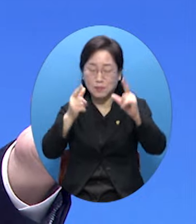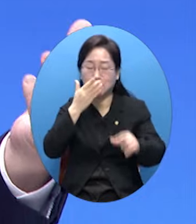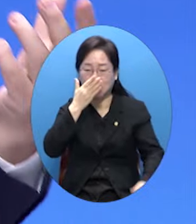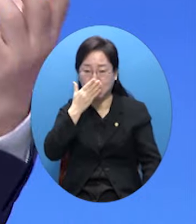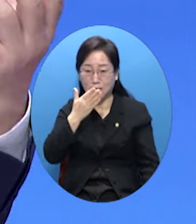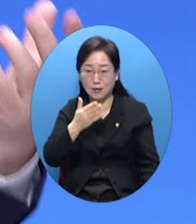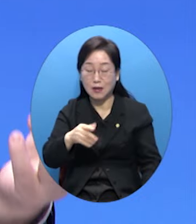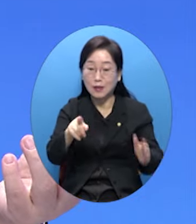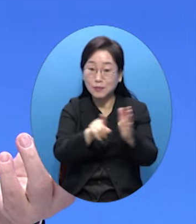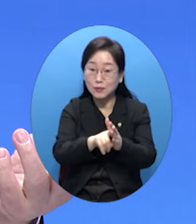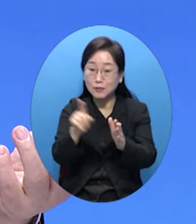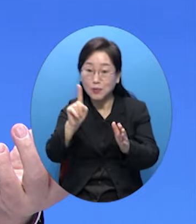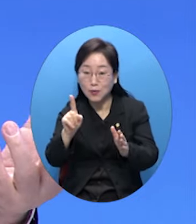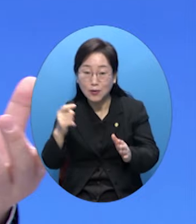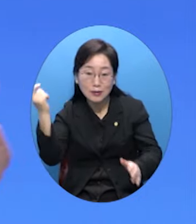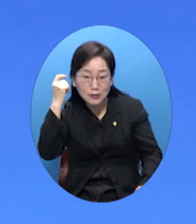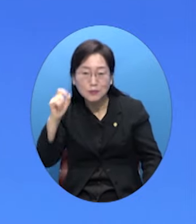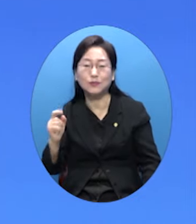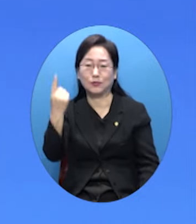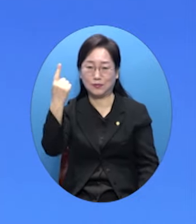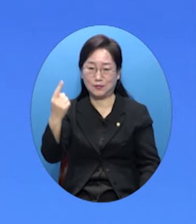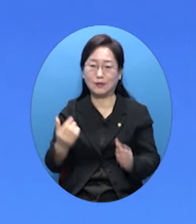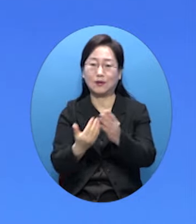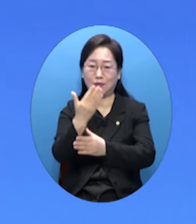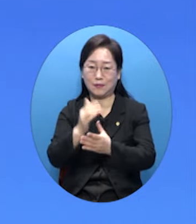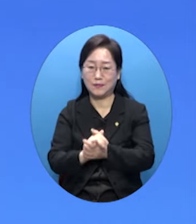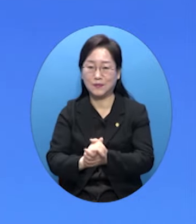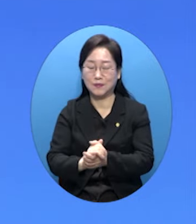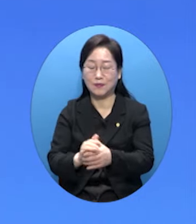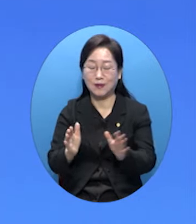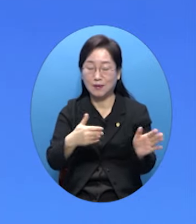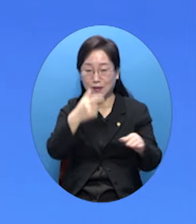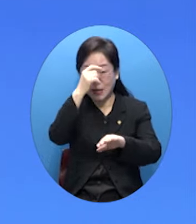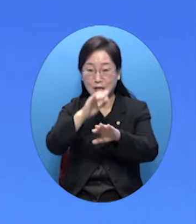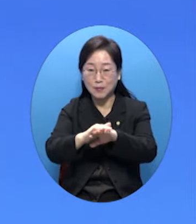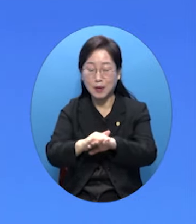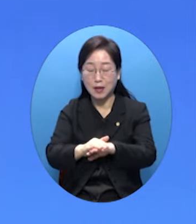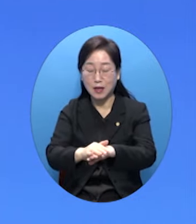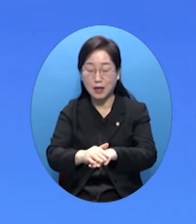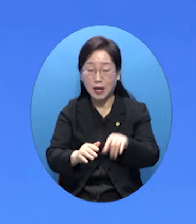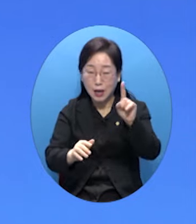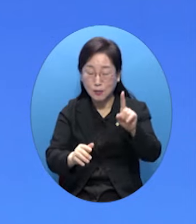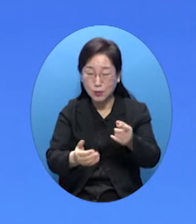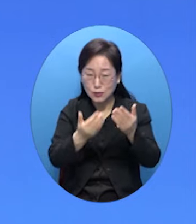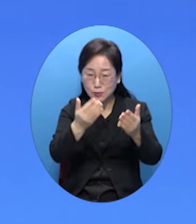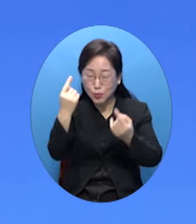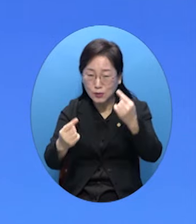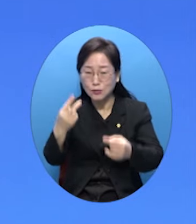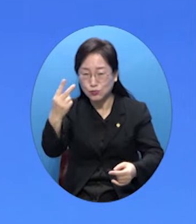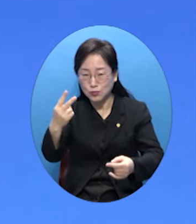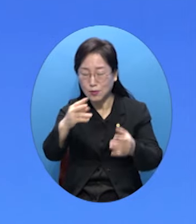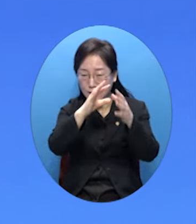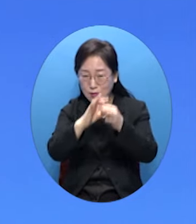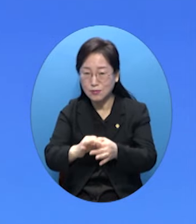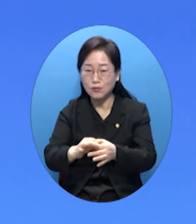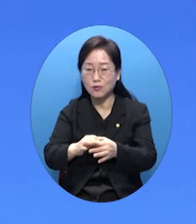믿음은 들으면서 난다. 그래서 예배를 한 번 드린 사람보다 두 번 드린 사람에게 더